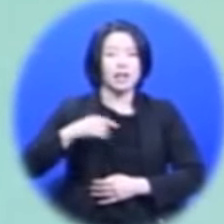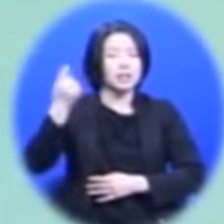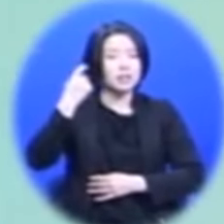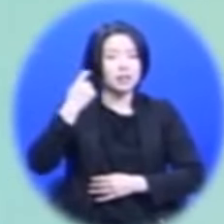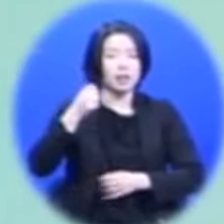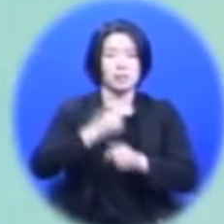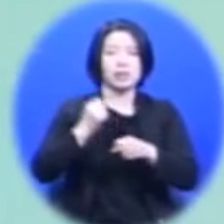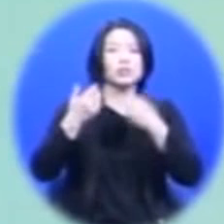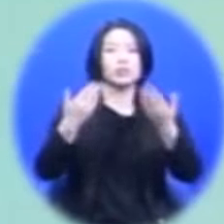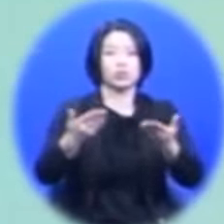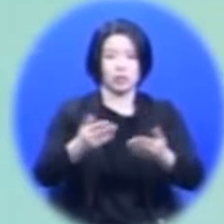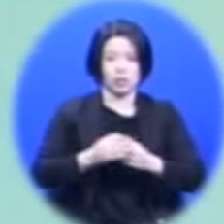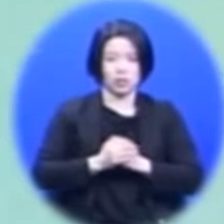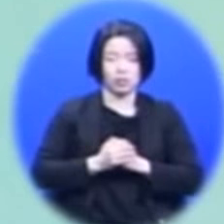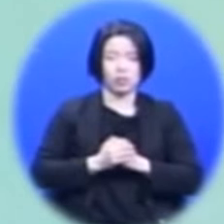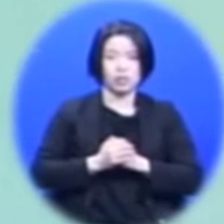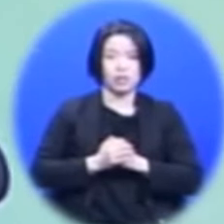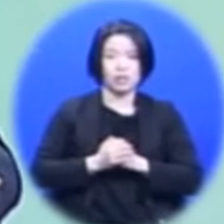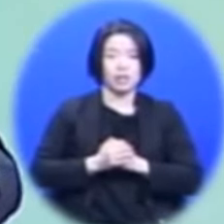하셨지 않습니까?